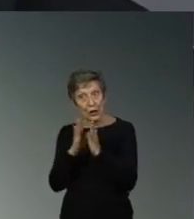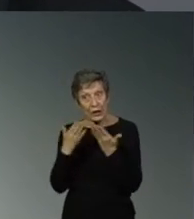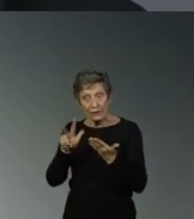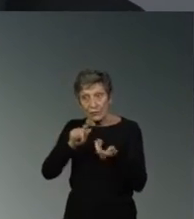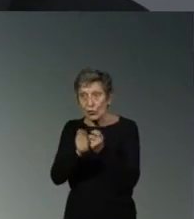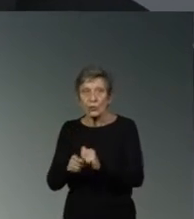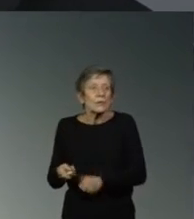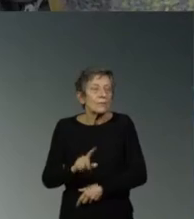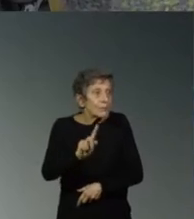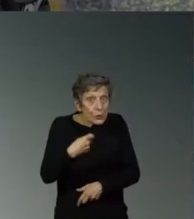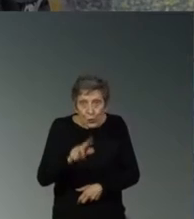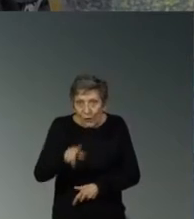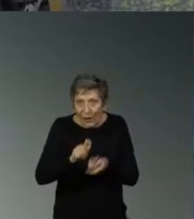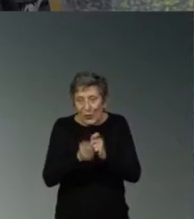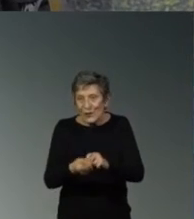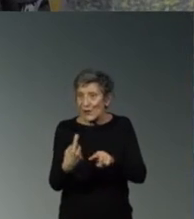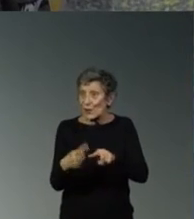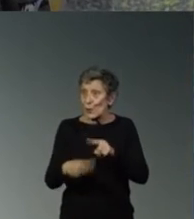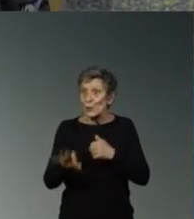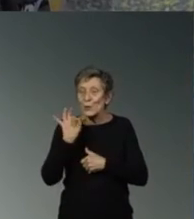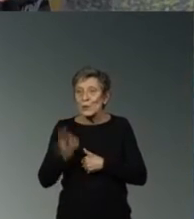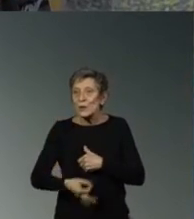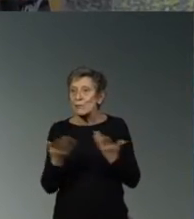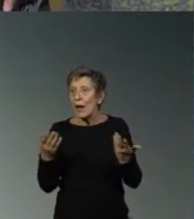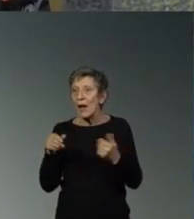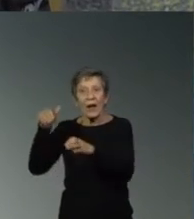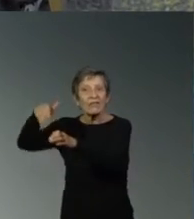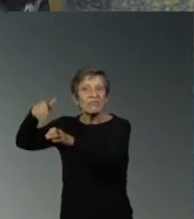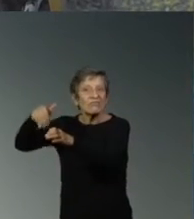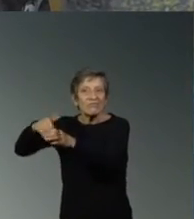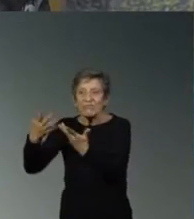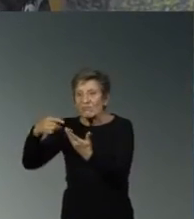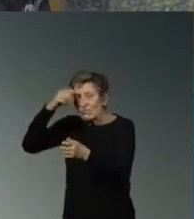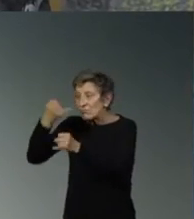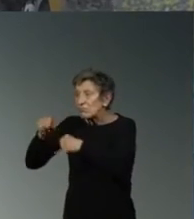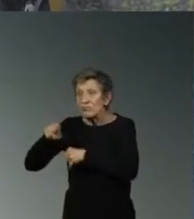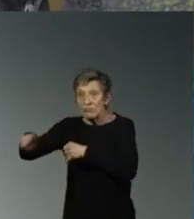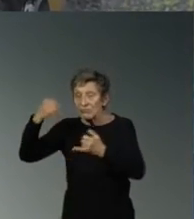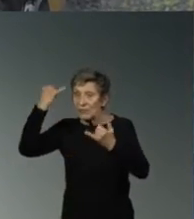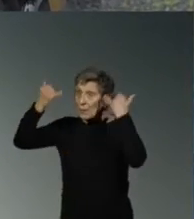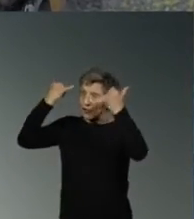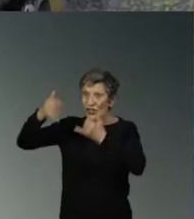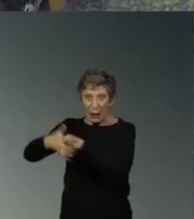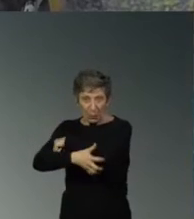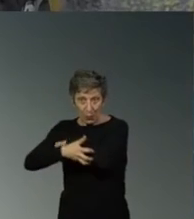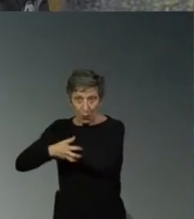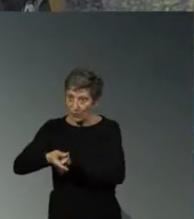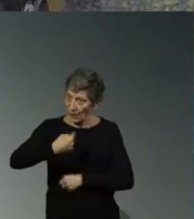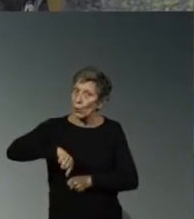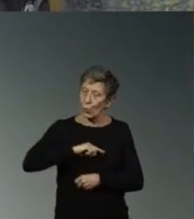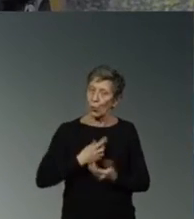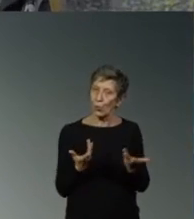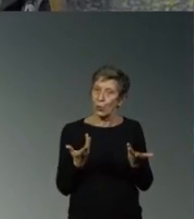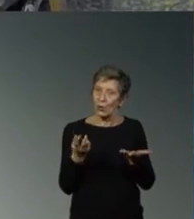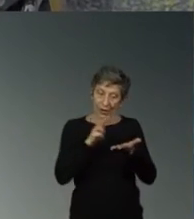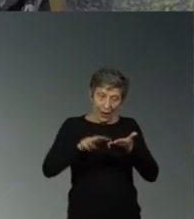forcément modifier des choses. Mais encore une fois, l'imaginaire de ChatGPT, il est très pauvre. C'est notre imaginaire de lecteur dessus